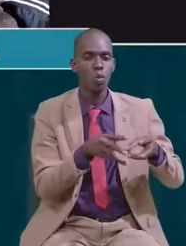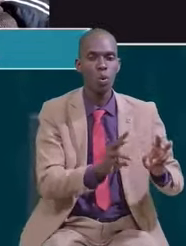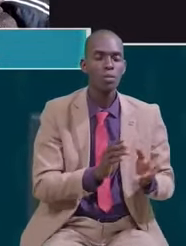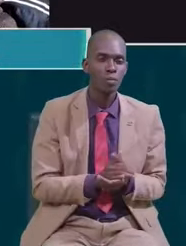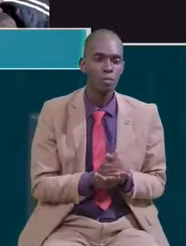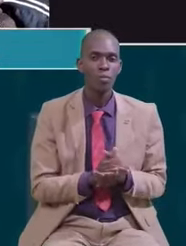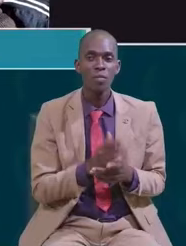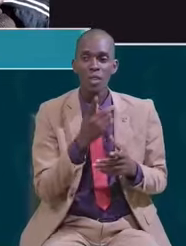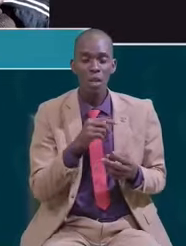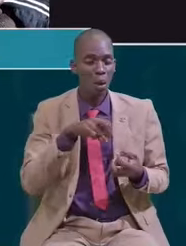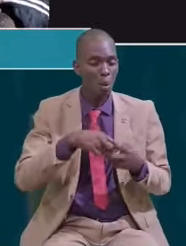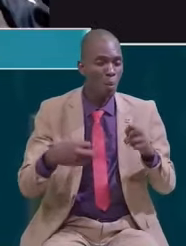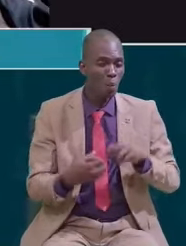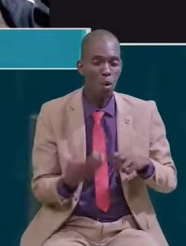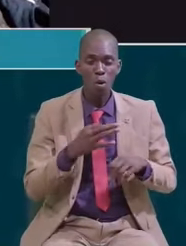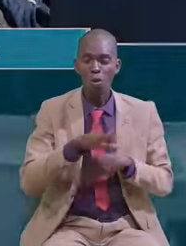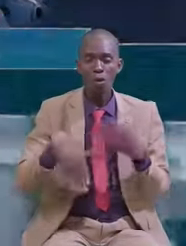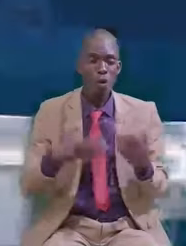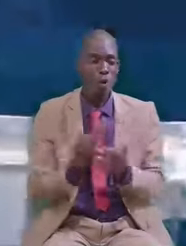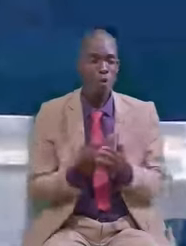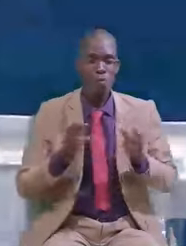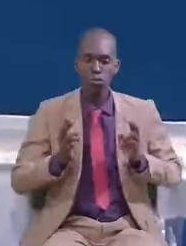Le problème du genre humain,